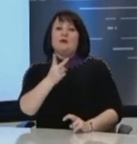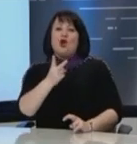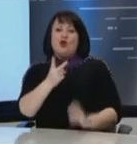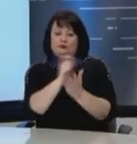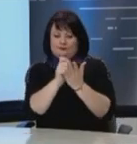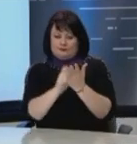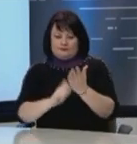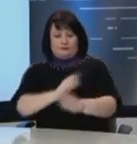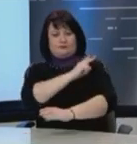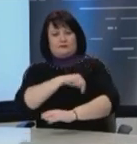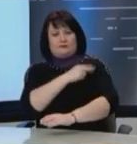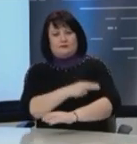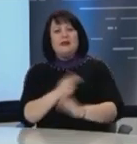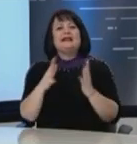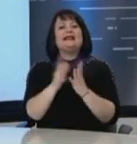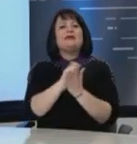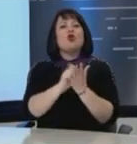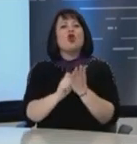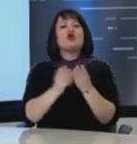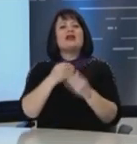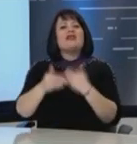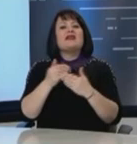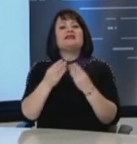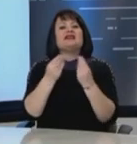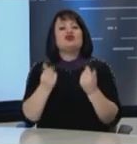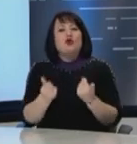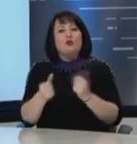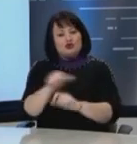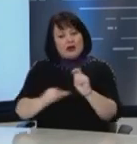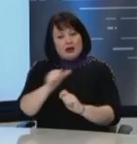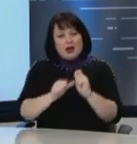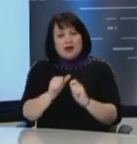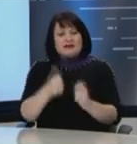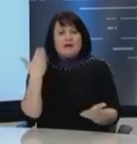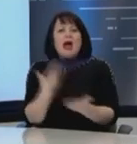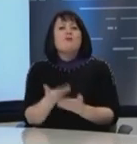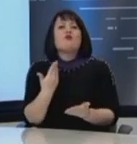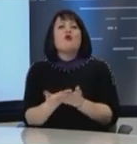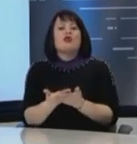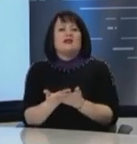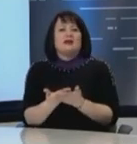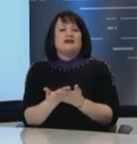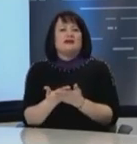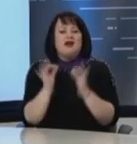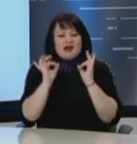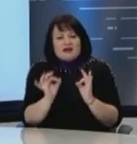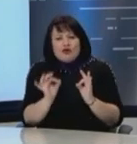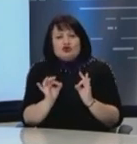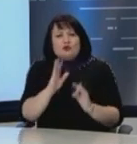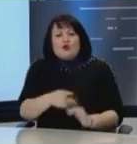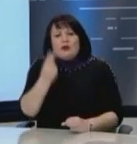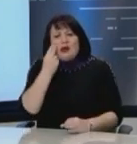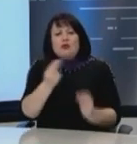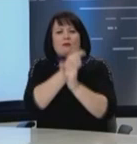νοσοκομεία, άλλαξε τη διαδικασία τιμολόγησης. Μιλάμε, κυρίες και κύριοι βουλευτές, για χειροπιαστές μετρήσιμες παρεμβάσεις